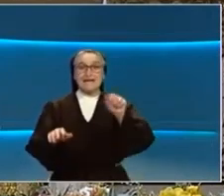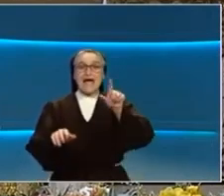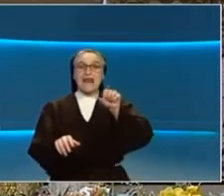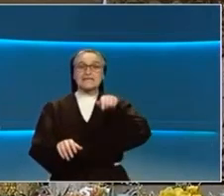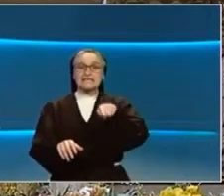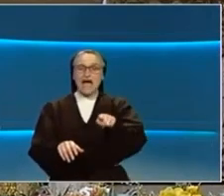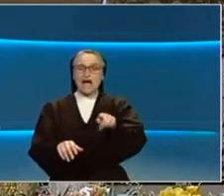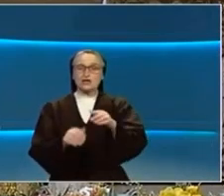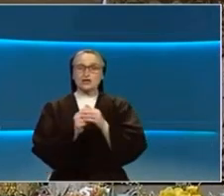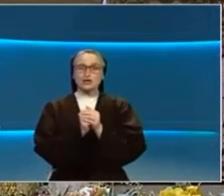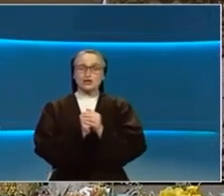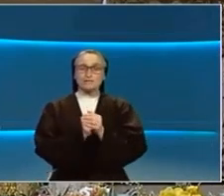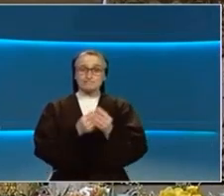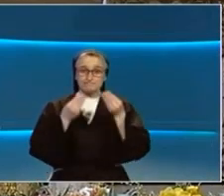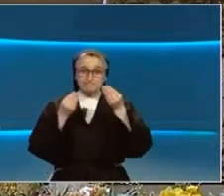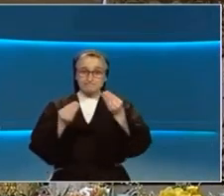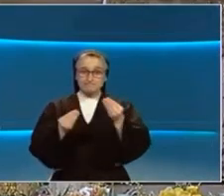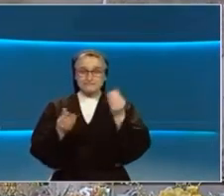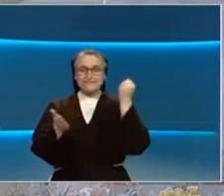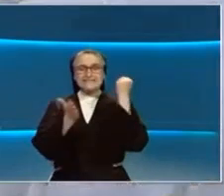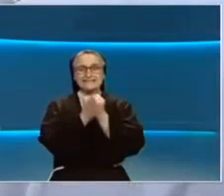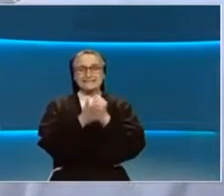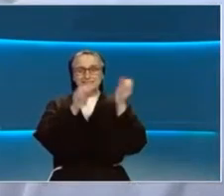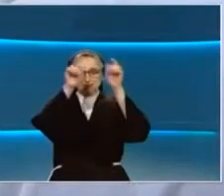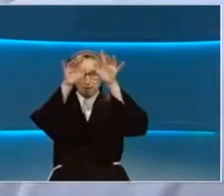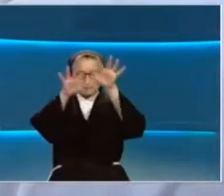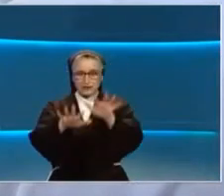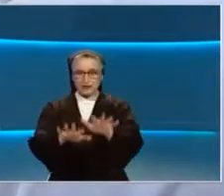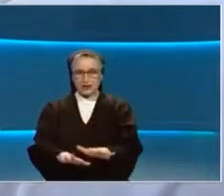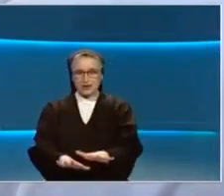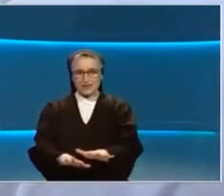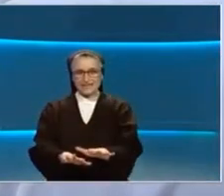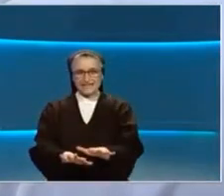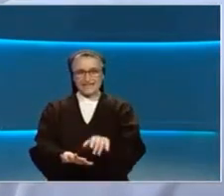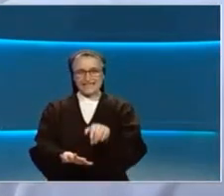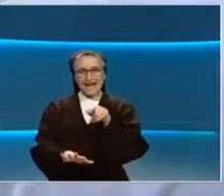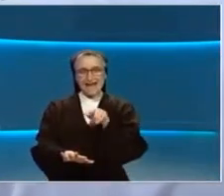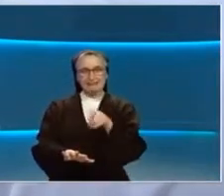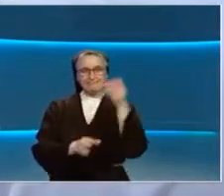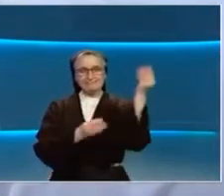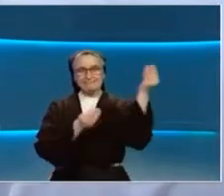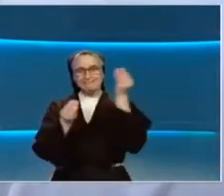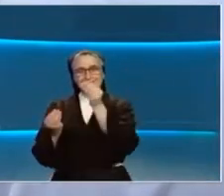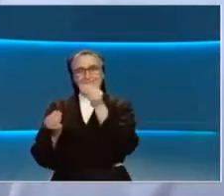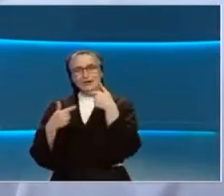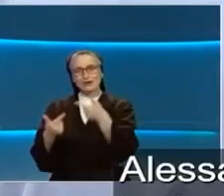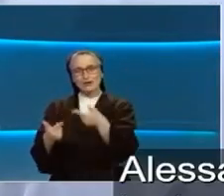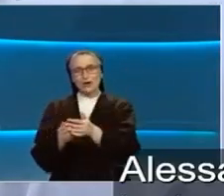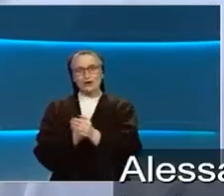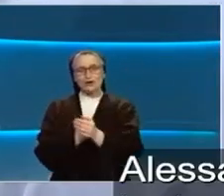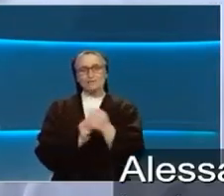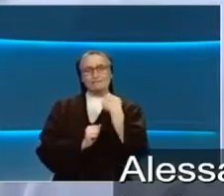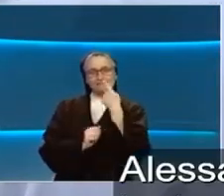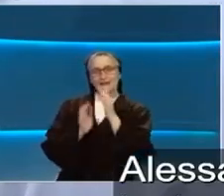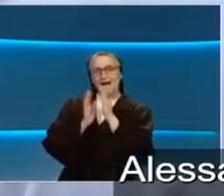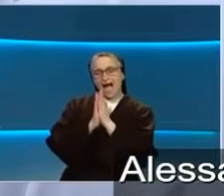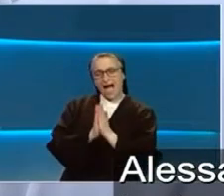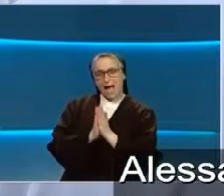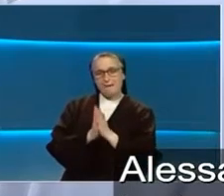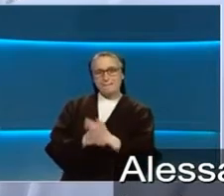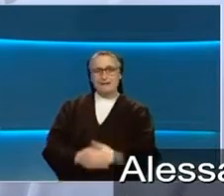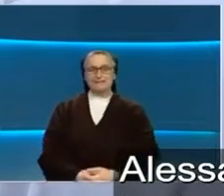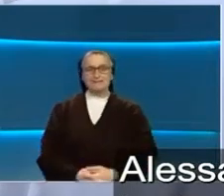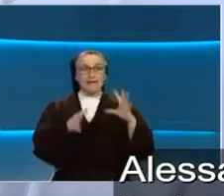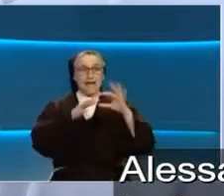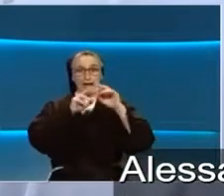Alessandro, ricevi il sigillo dello Spirito Santo che ti è dato in dono. Amen.